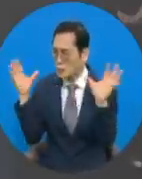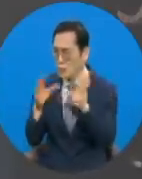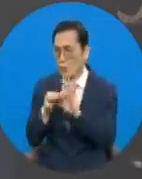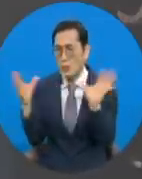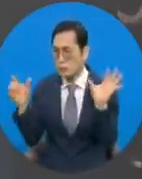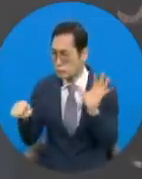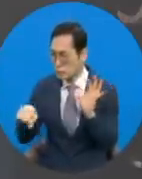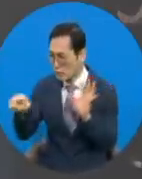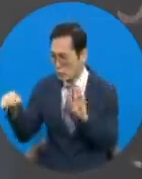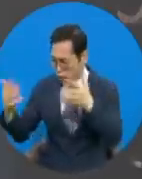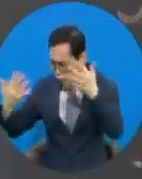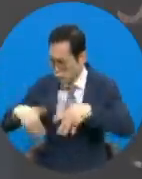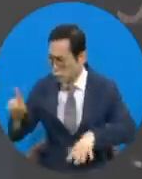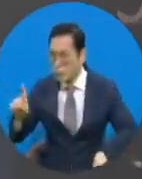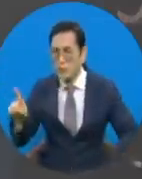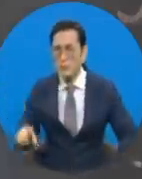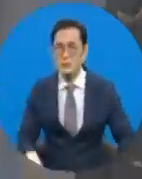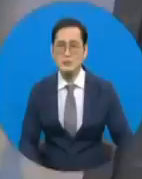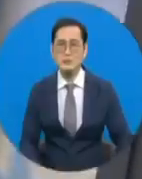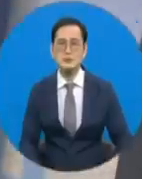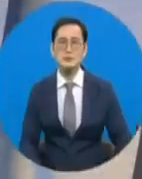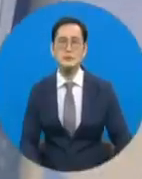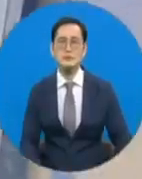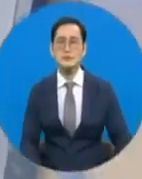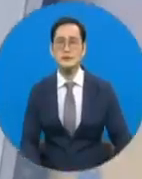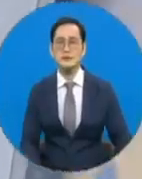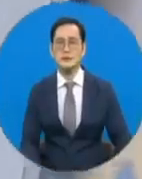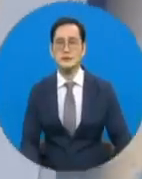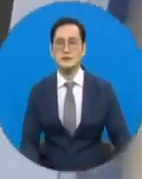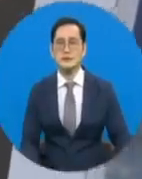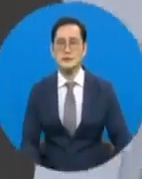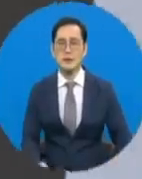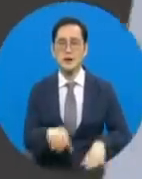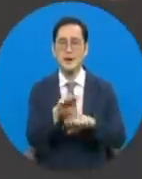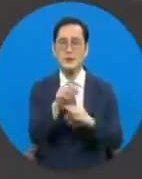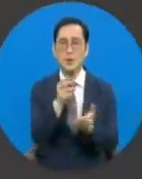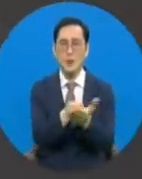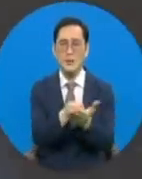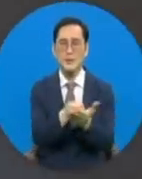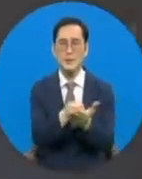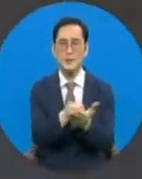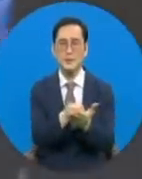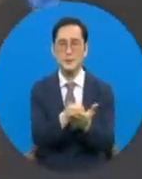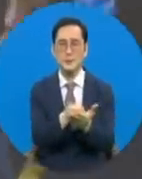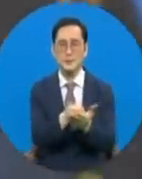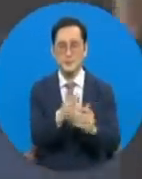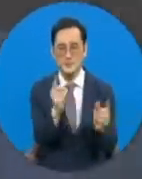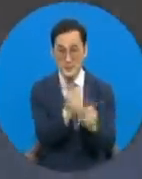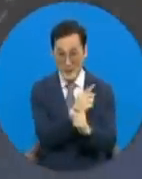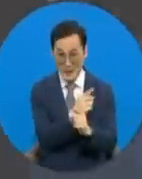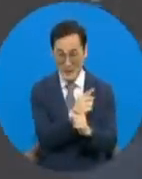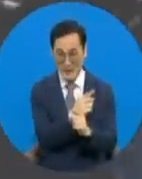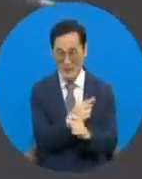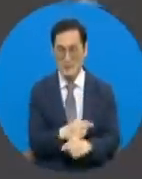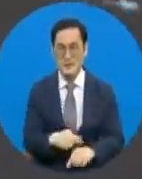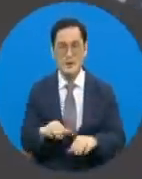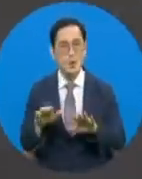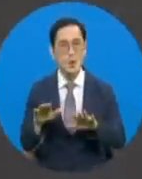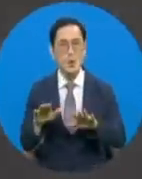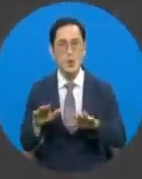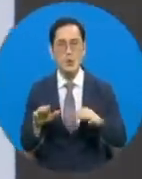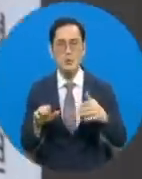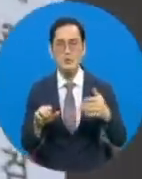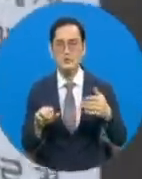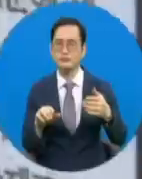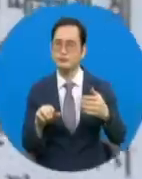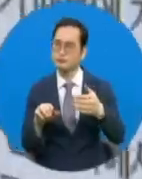제안을 일축했습니다. 네, 방송법 시행령이 개정되면 이르면 올해 하반기 분리